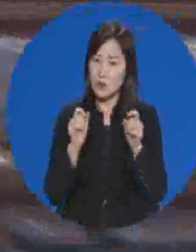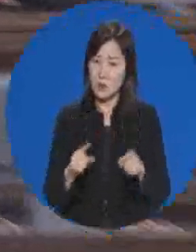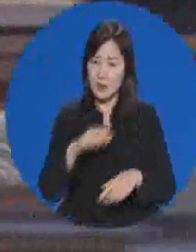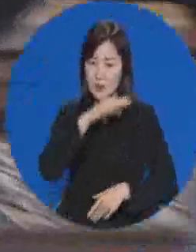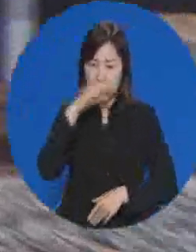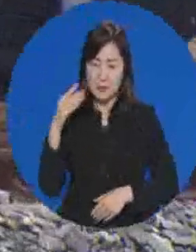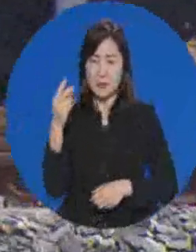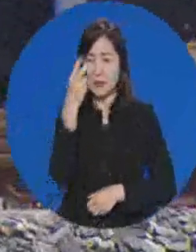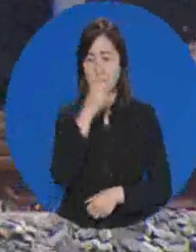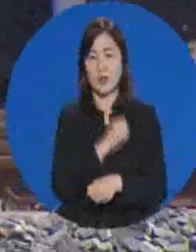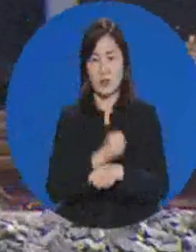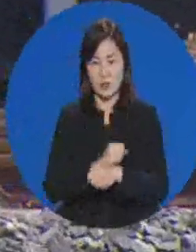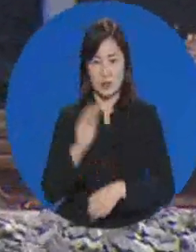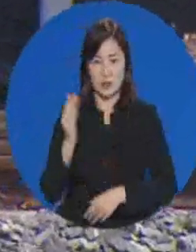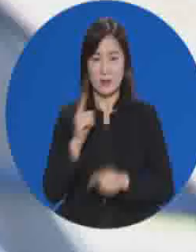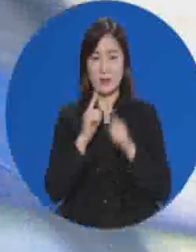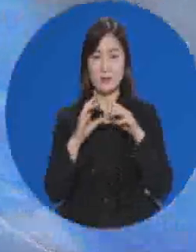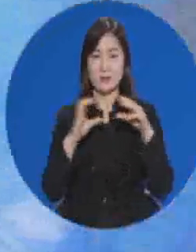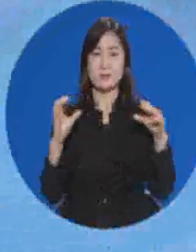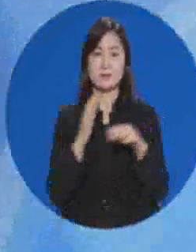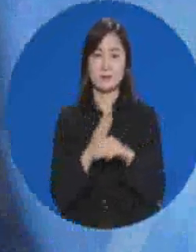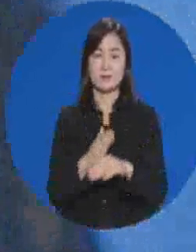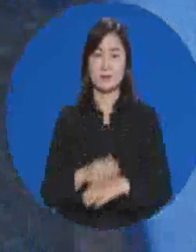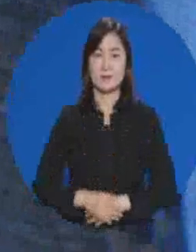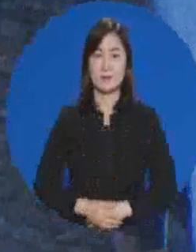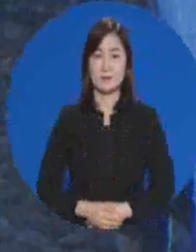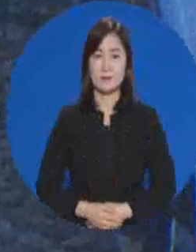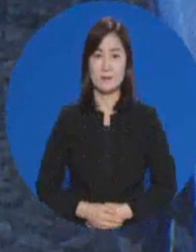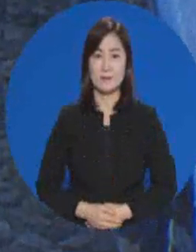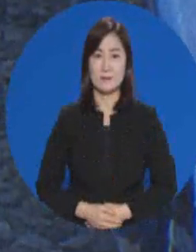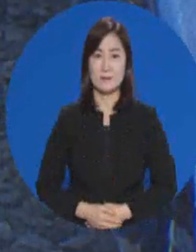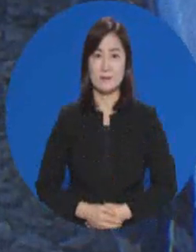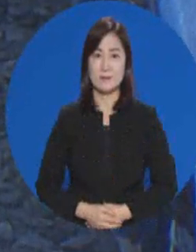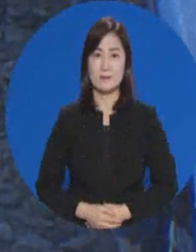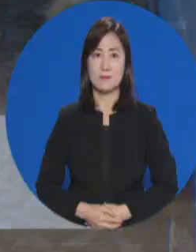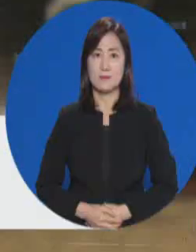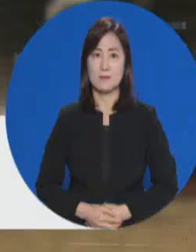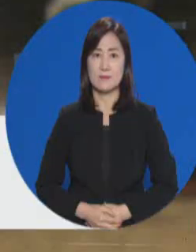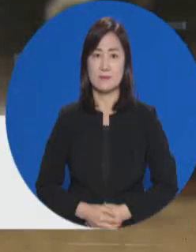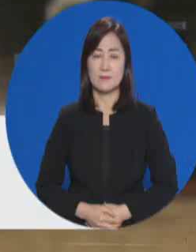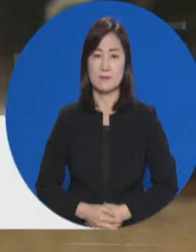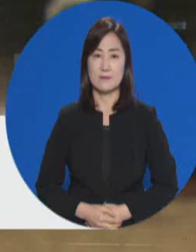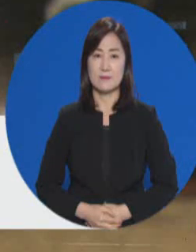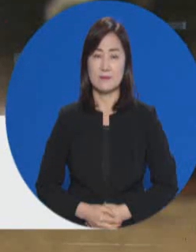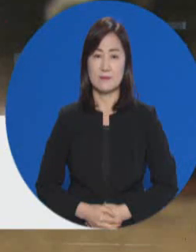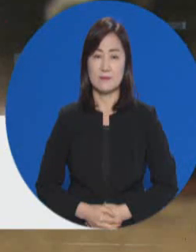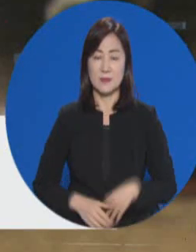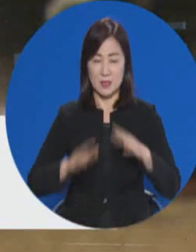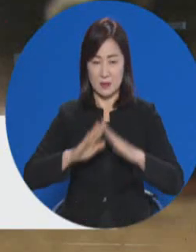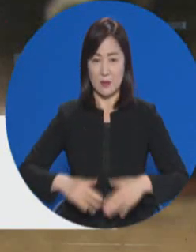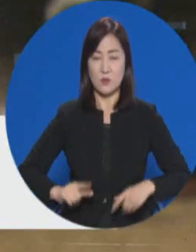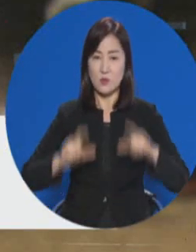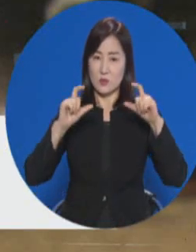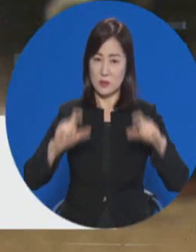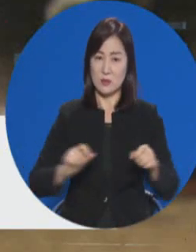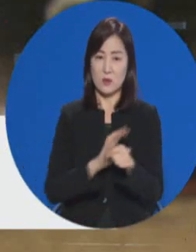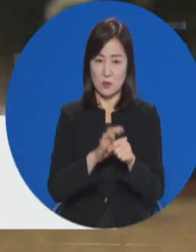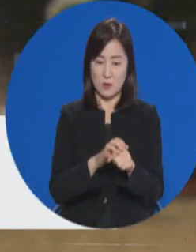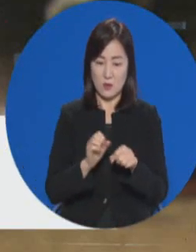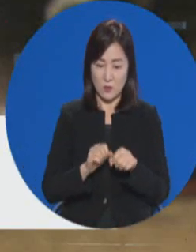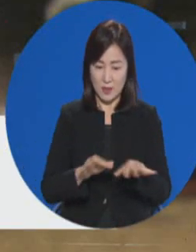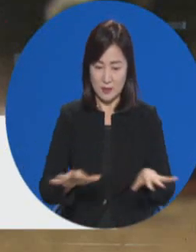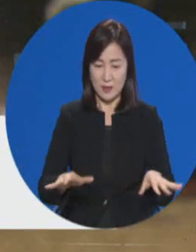한다는 목소리가 높아지고 있습니다. MBC 뉴스 조희원입니다. 네, 전남 동부 지역의 코로나19